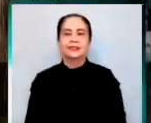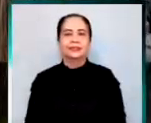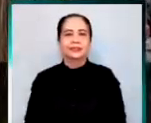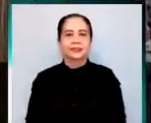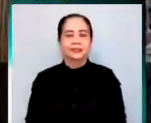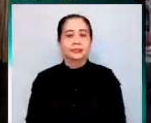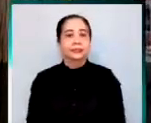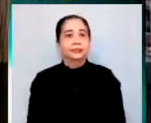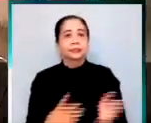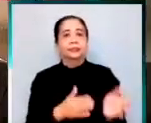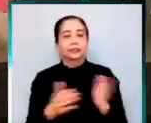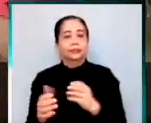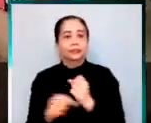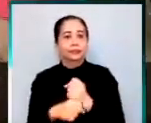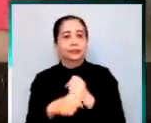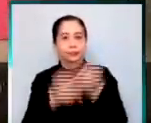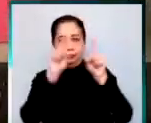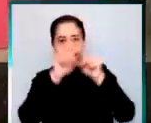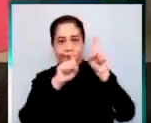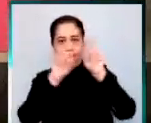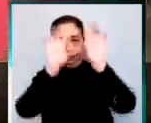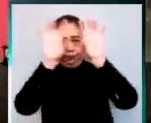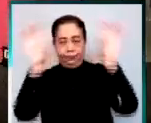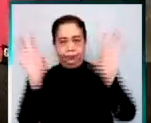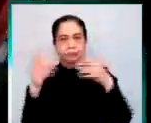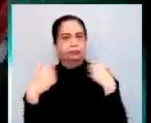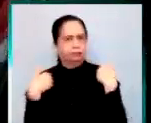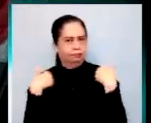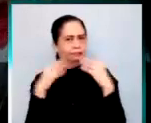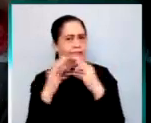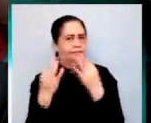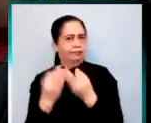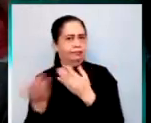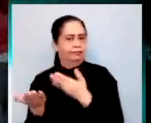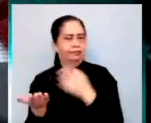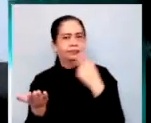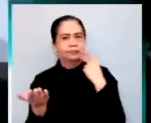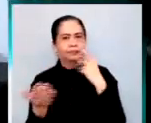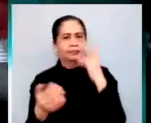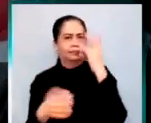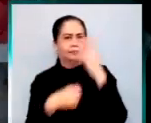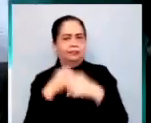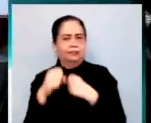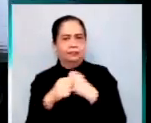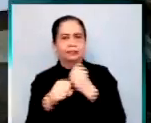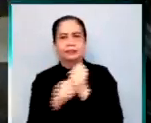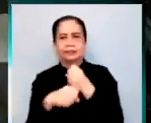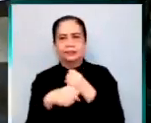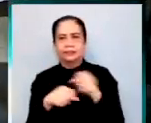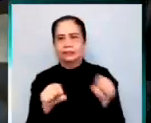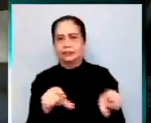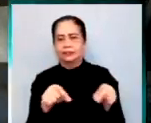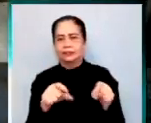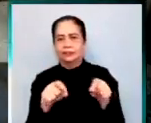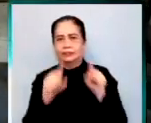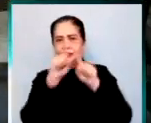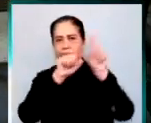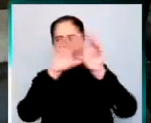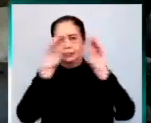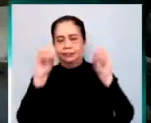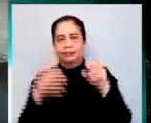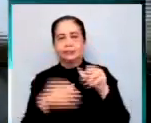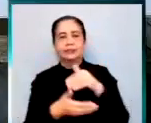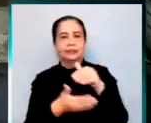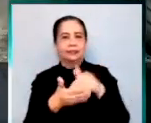Pagdating sa paggawa ng parol, hindi pa uhuli ang pamilya Kapentes na 7 taon nang gumagawa at nagtitinda ng parol sa Central Market sa